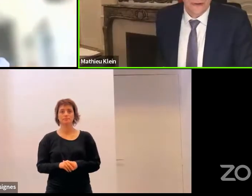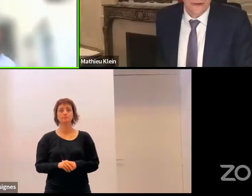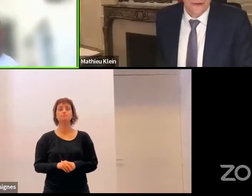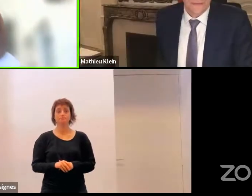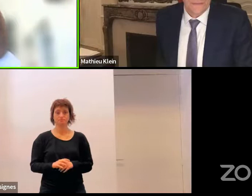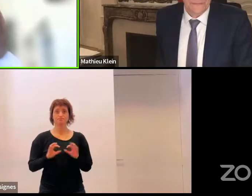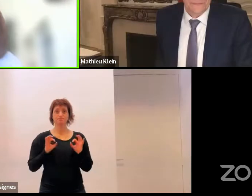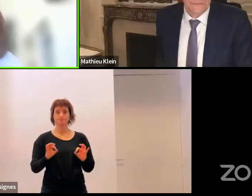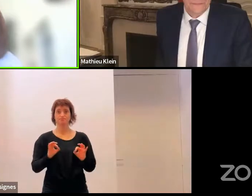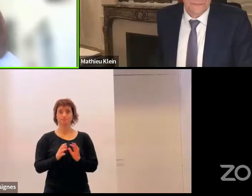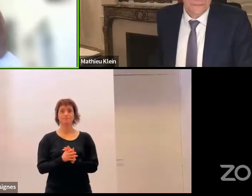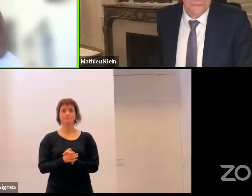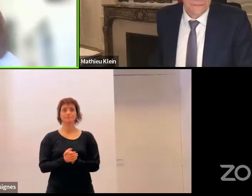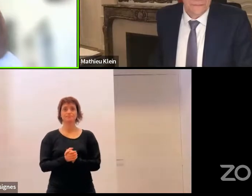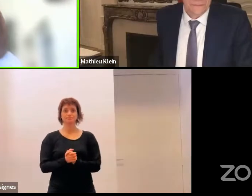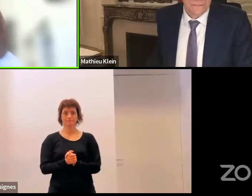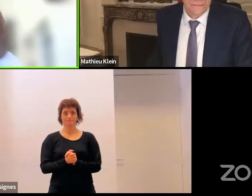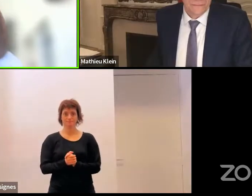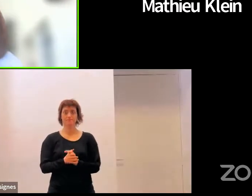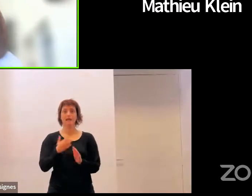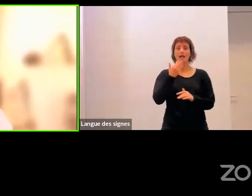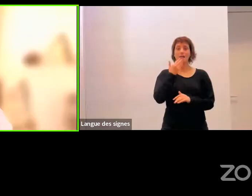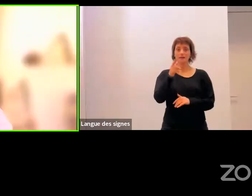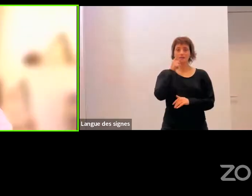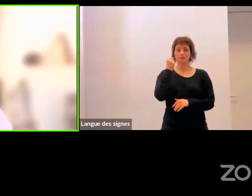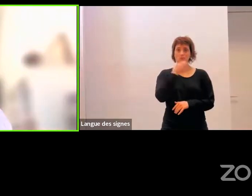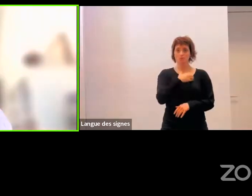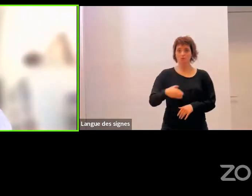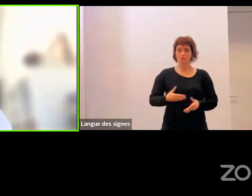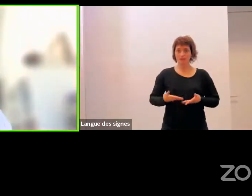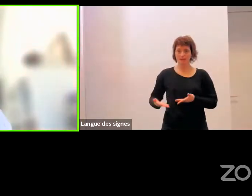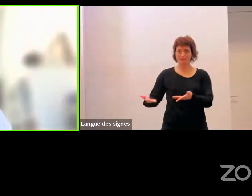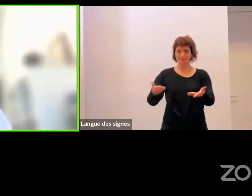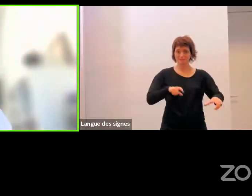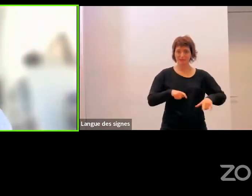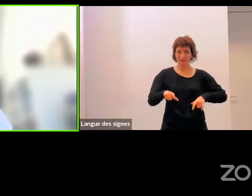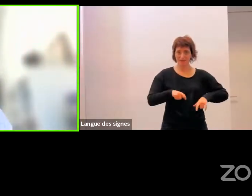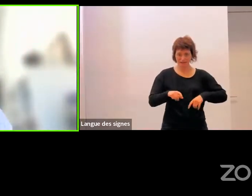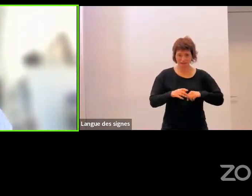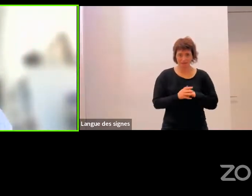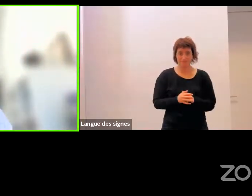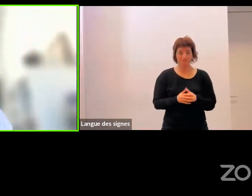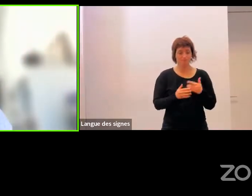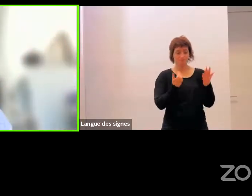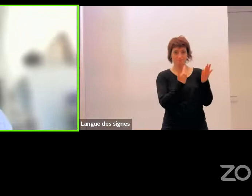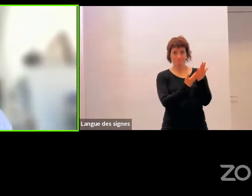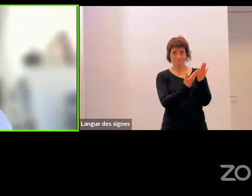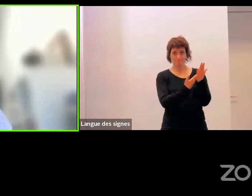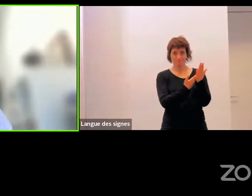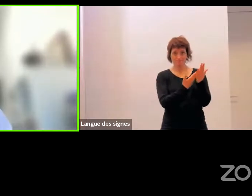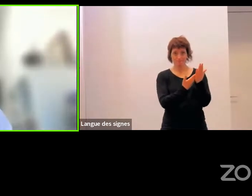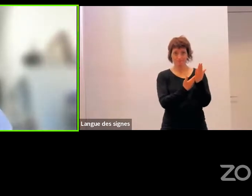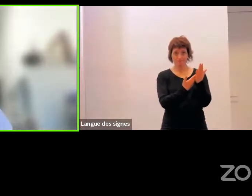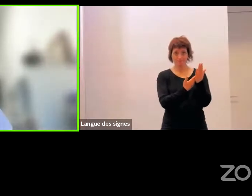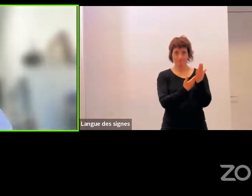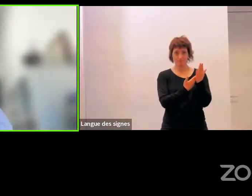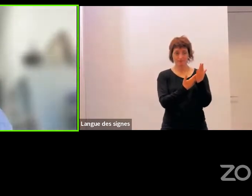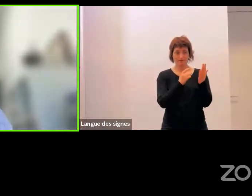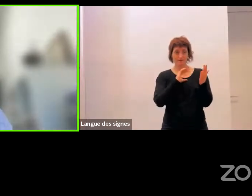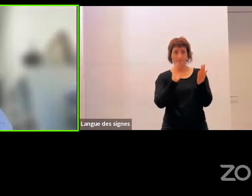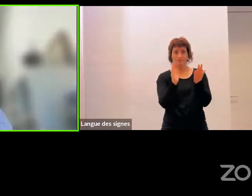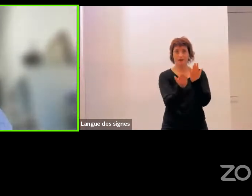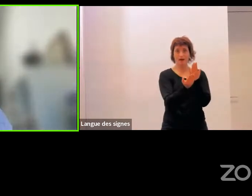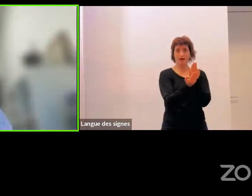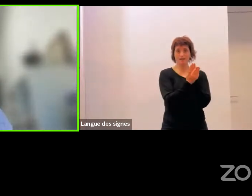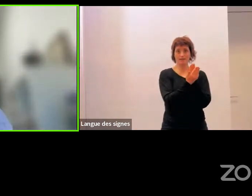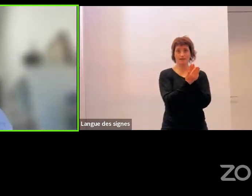Oui, merci Monsieur le maire. Chers collègues, vous trouverez dans cette délibération et ses annexes le